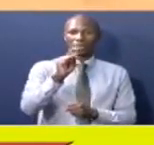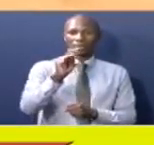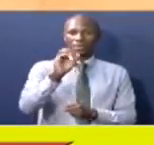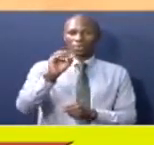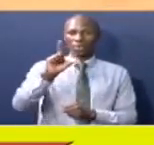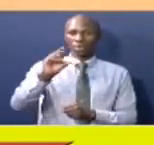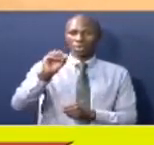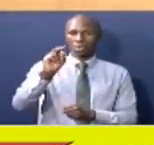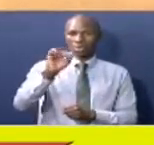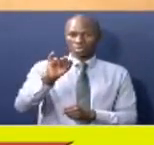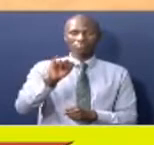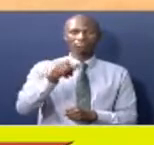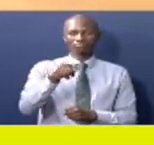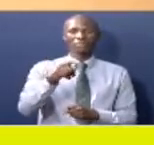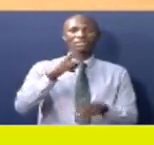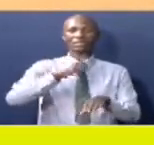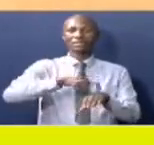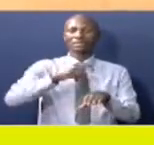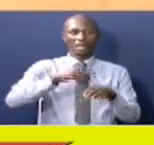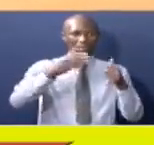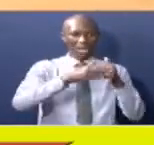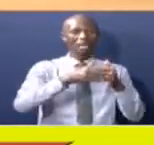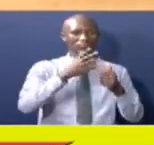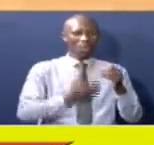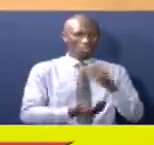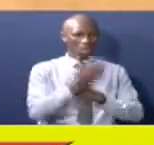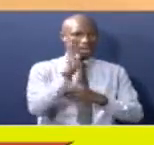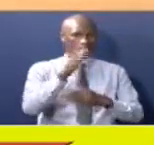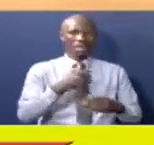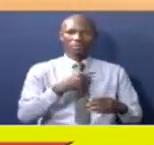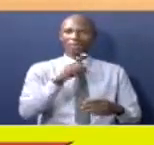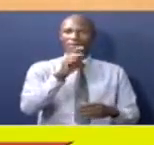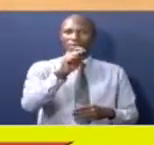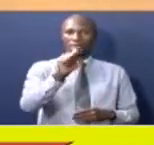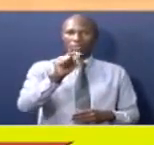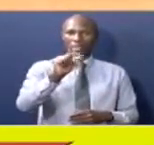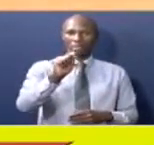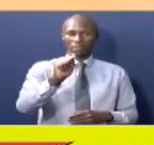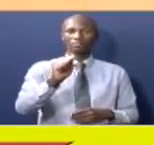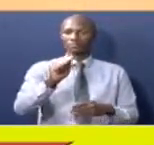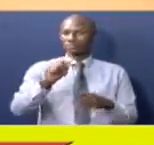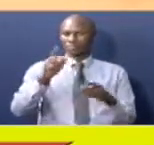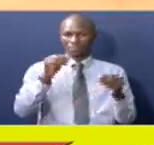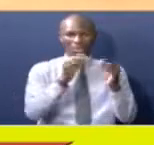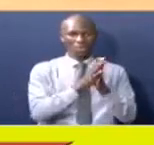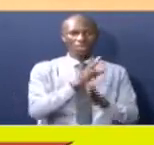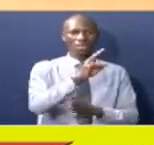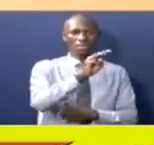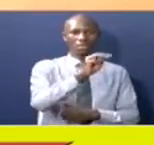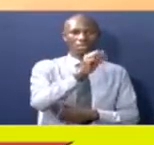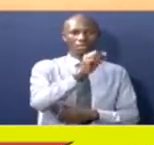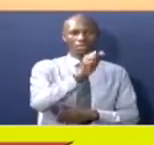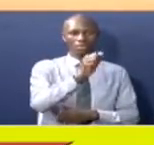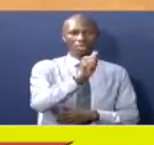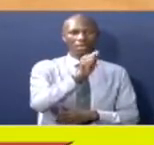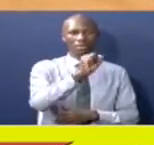maikumana timu wa Kilili Starlet mwendo ni wasa itatu siya makwacha Tala Queens maikumana timu wa Masinga Starlet mwendo ni wasa